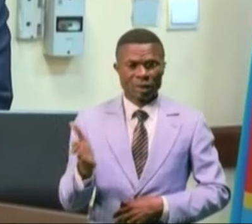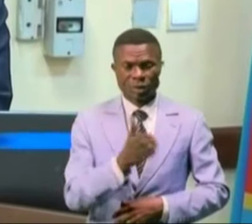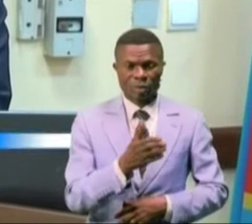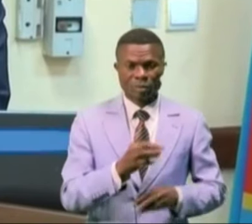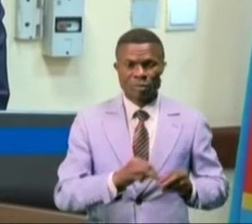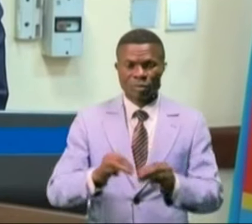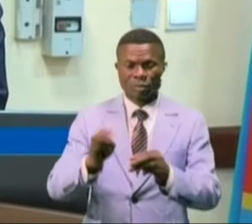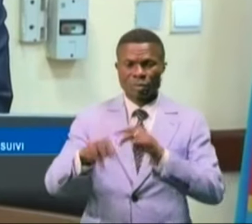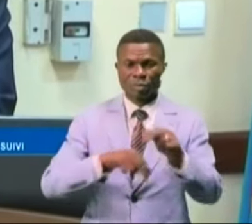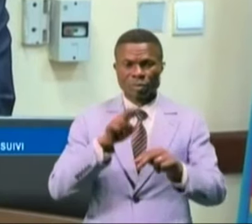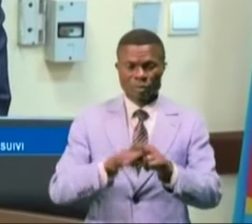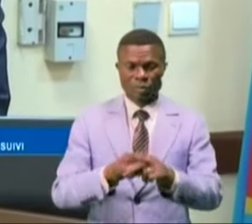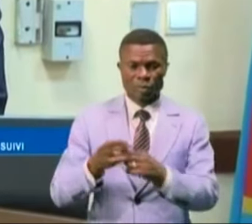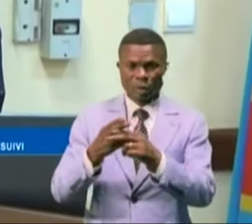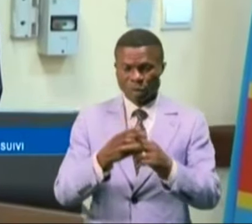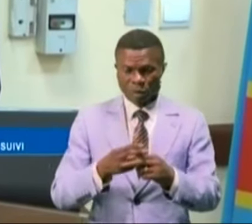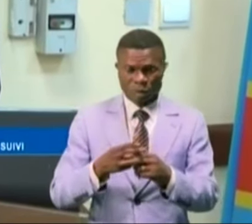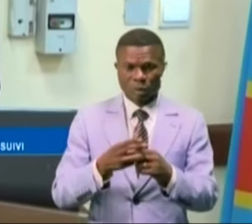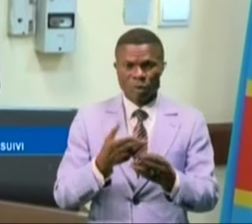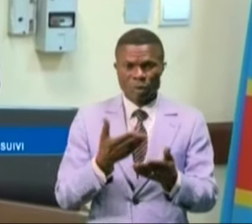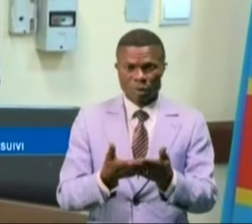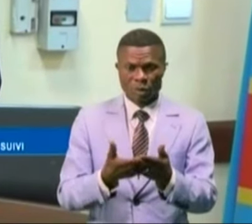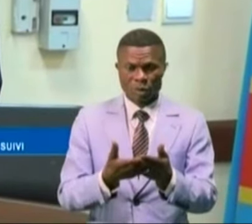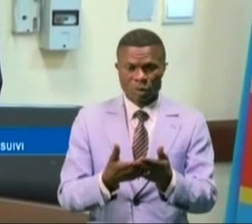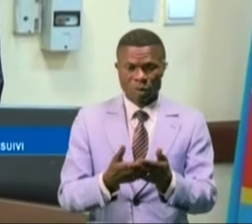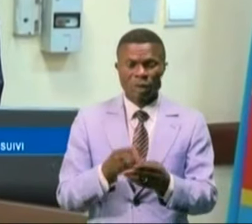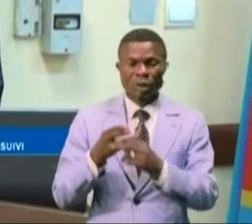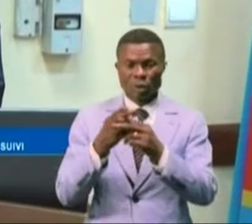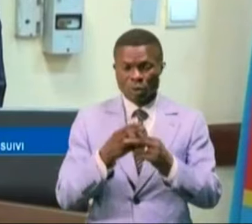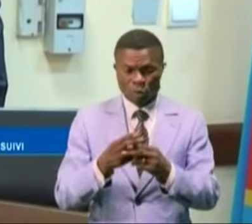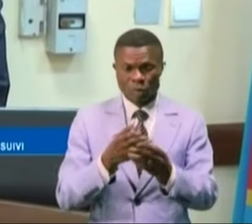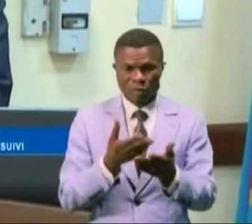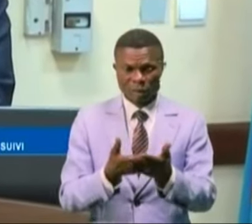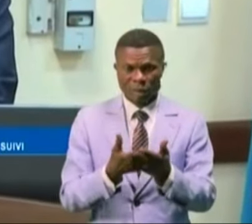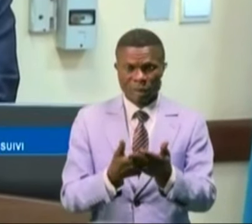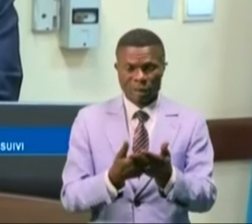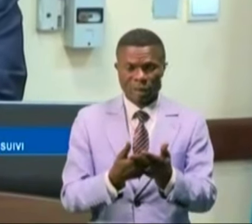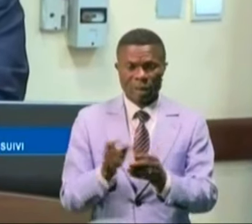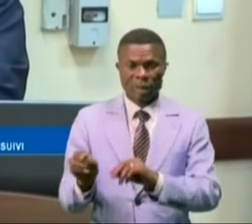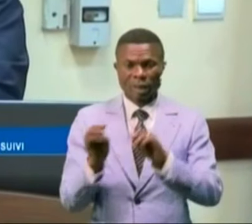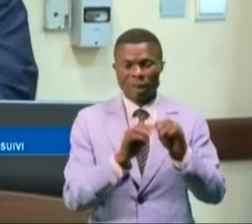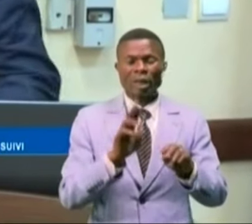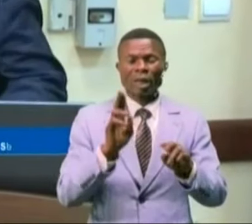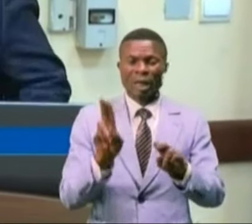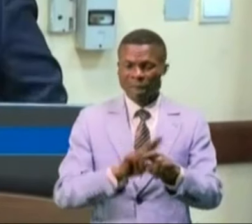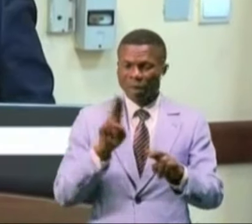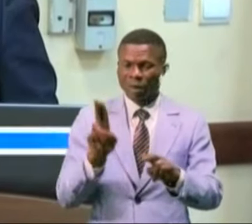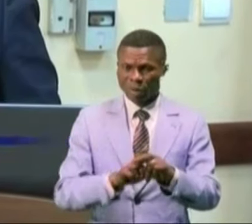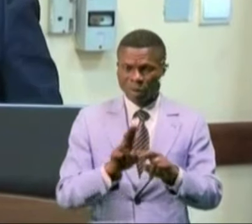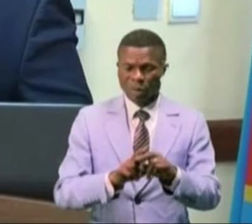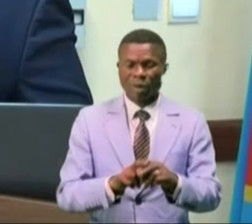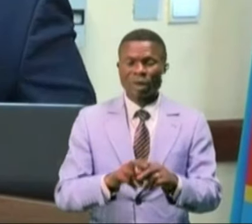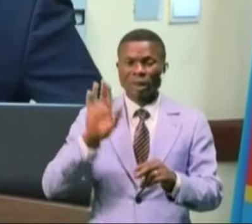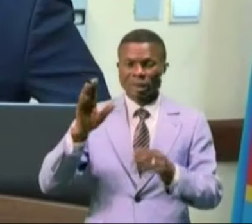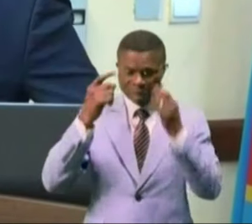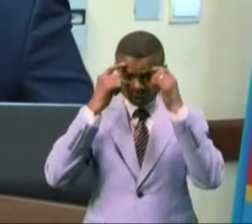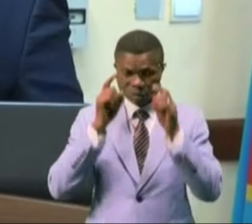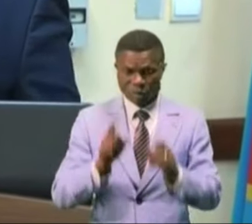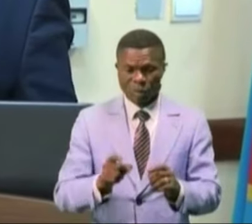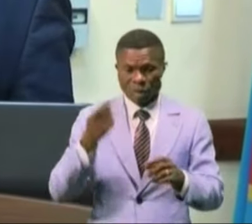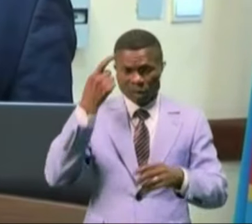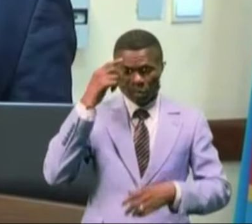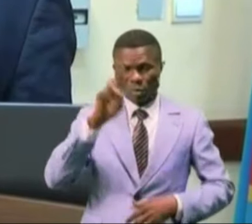mécanismes national de suivi supervisent la mise en œuvre des engagements pour la